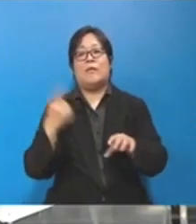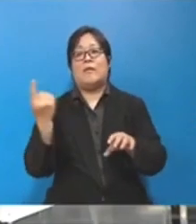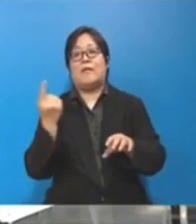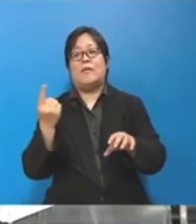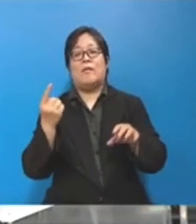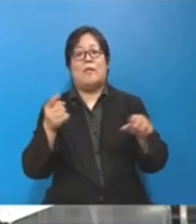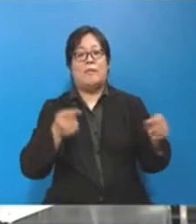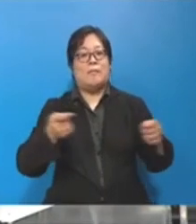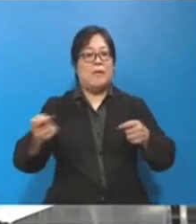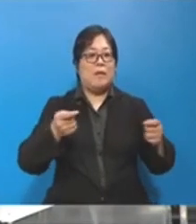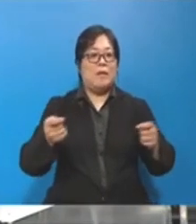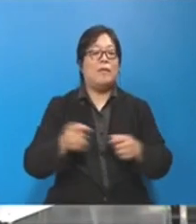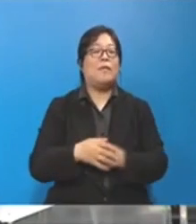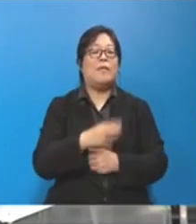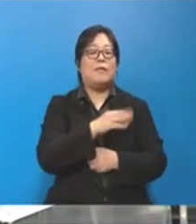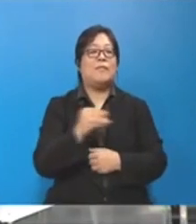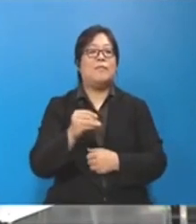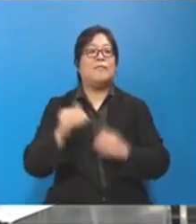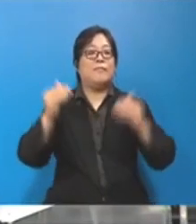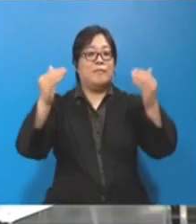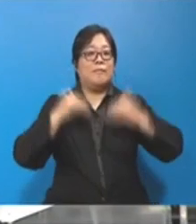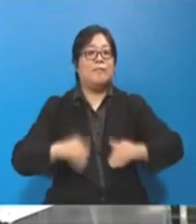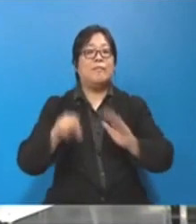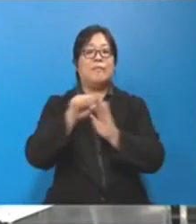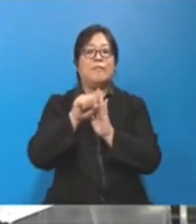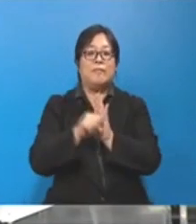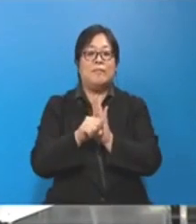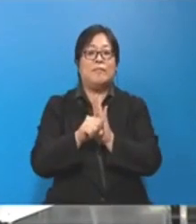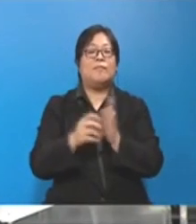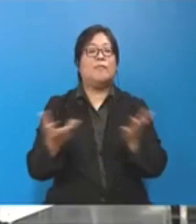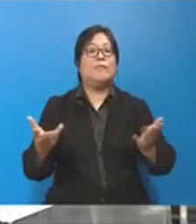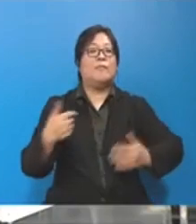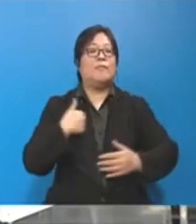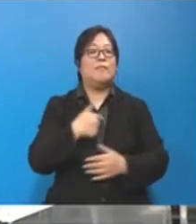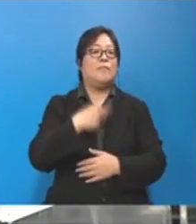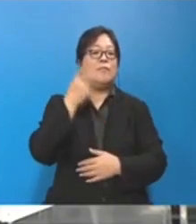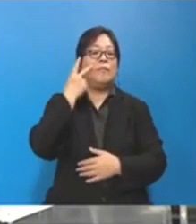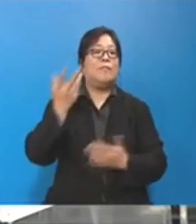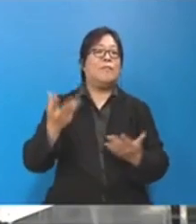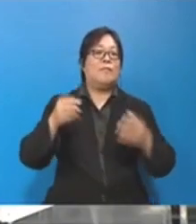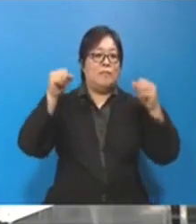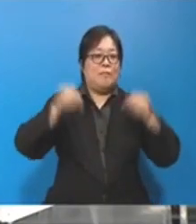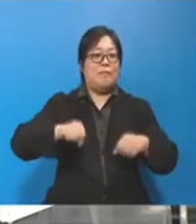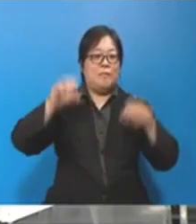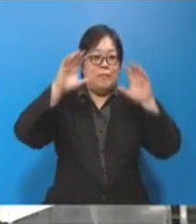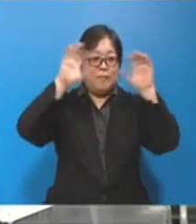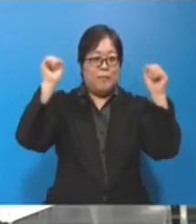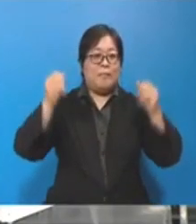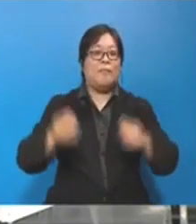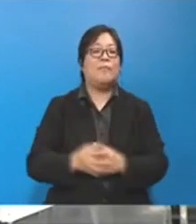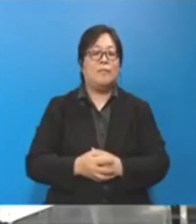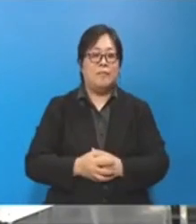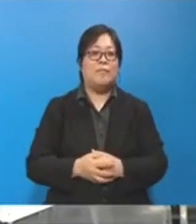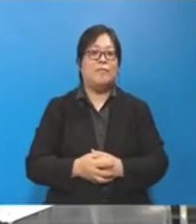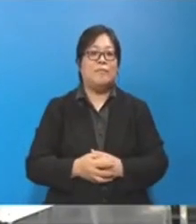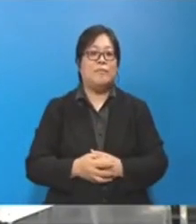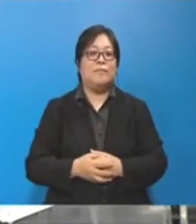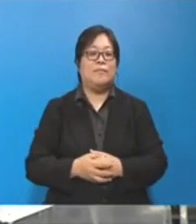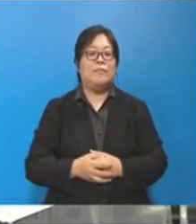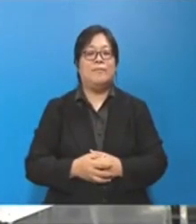pelarasan dan terkecilnya seterusnya jadi kita melihat juga keupayaan majikan untuk membayar gaji